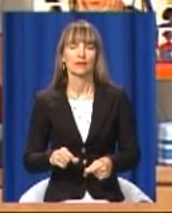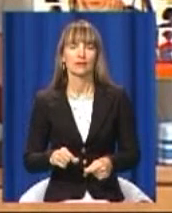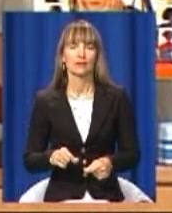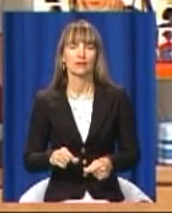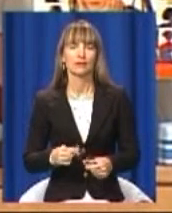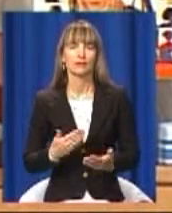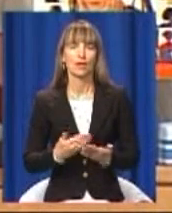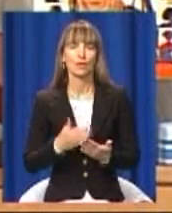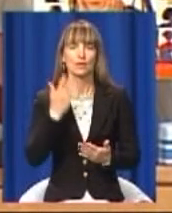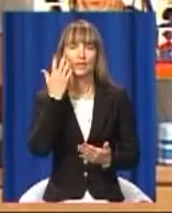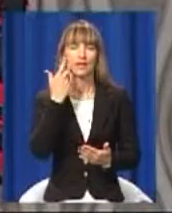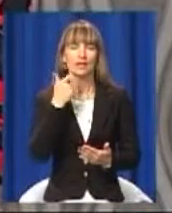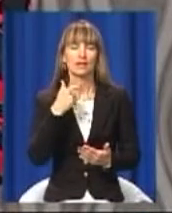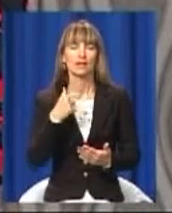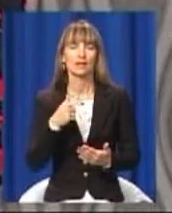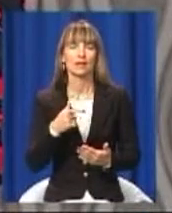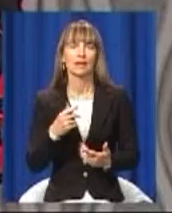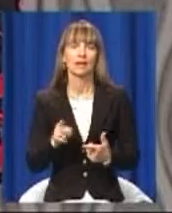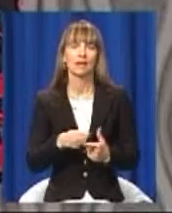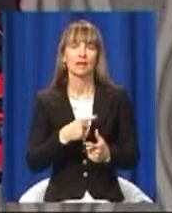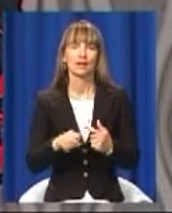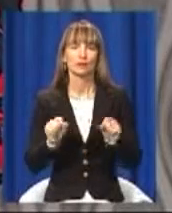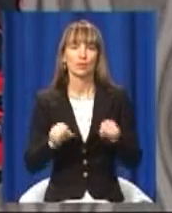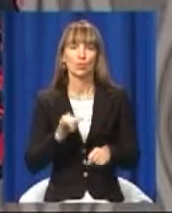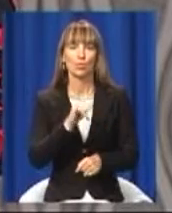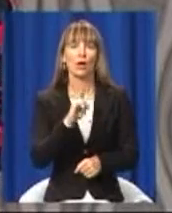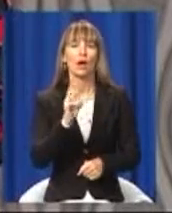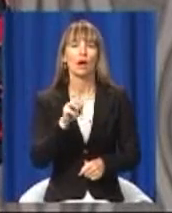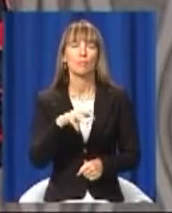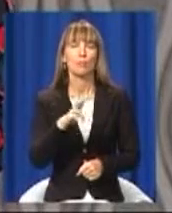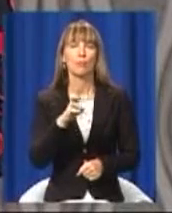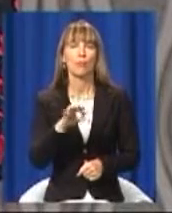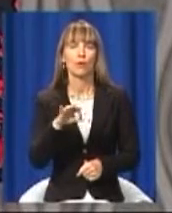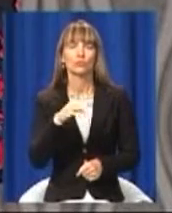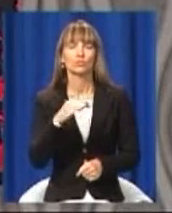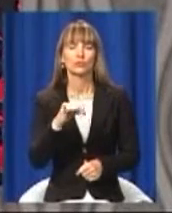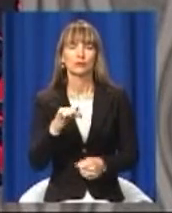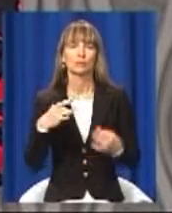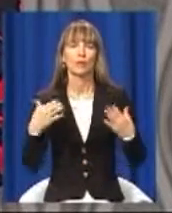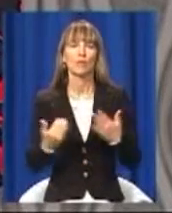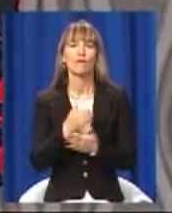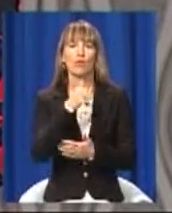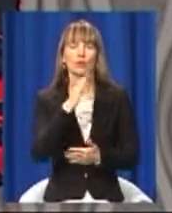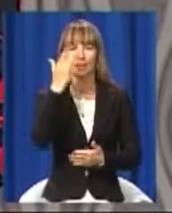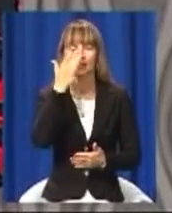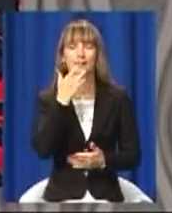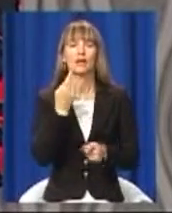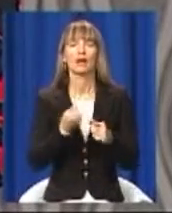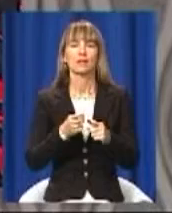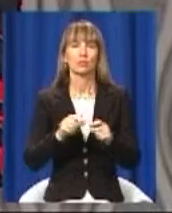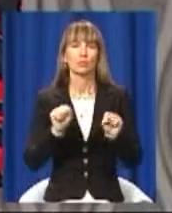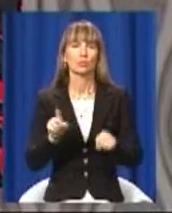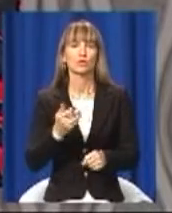у такому кольорі, як вогонь. Ага, або, можливо, у Камбоджі відзначають, власне, Новий рік влітку, так? Так. І це цілком можливо, що Діда